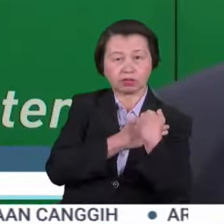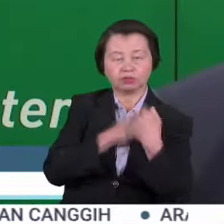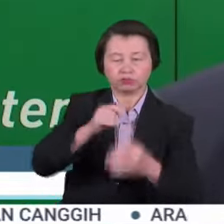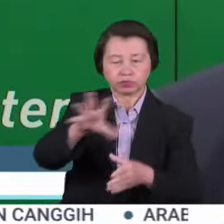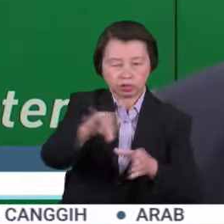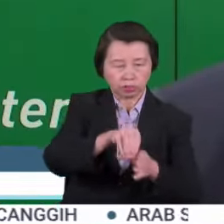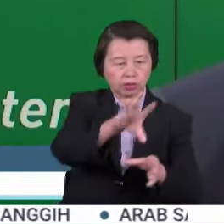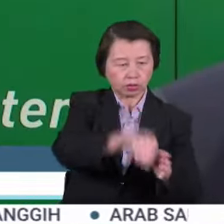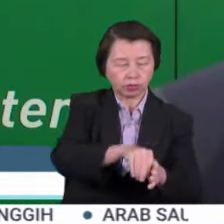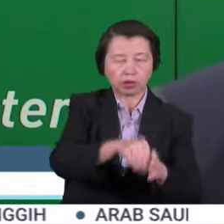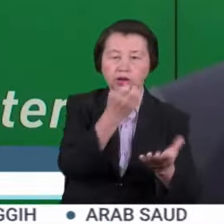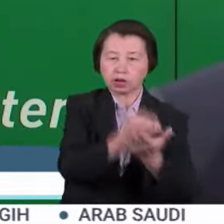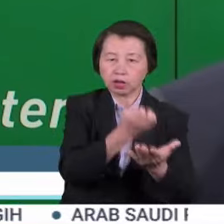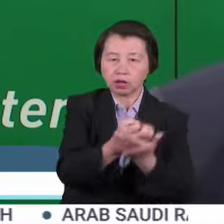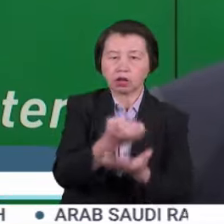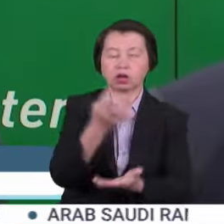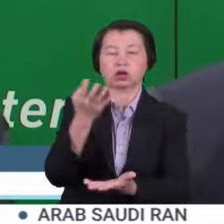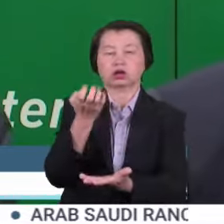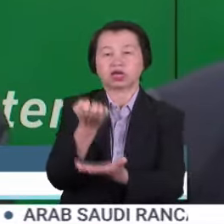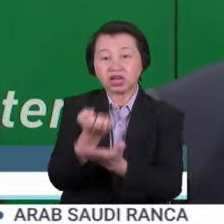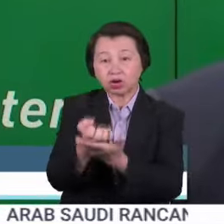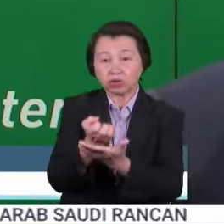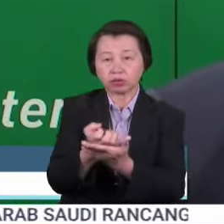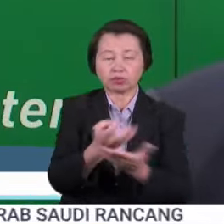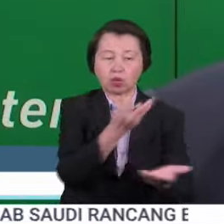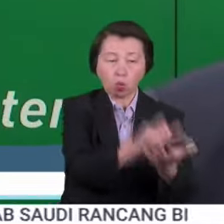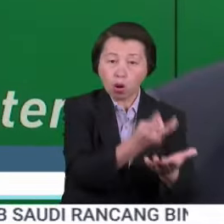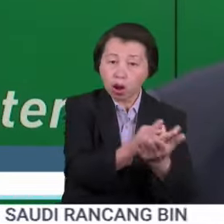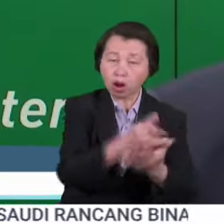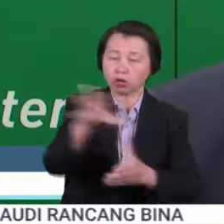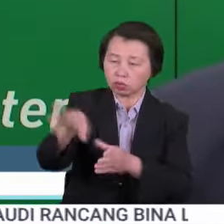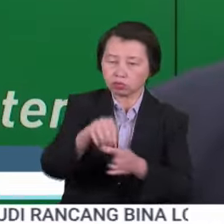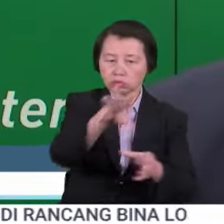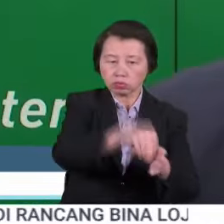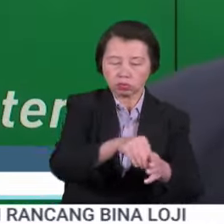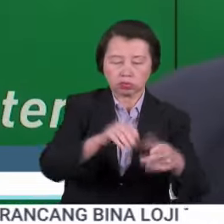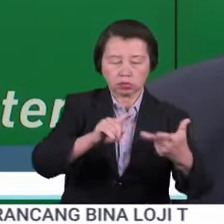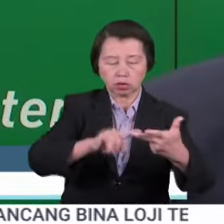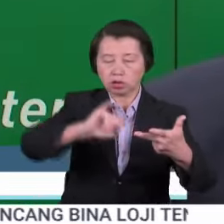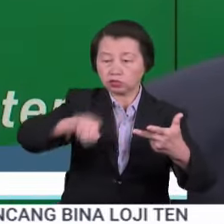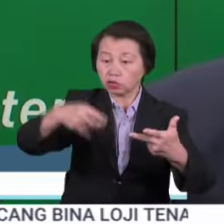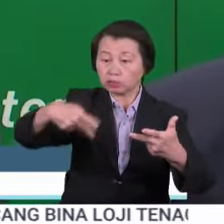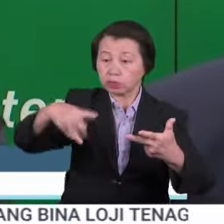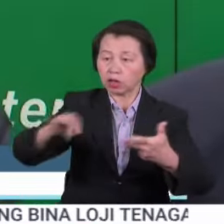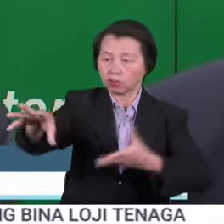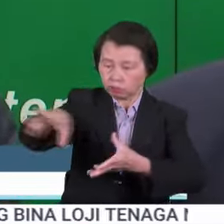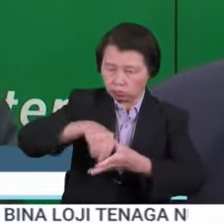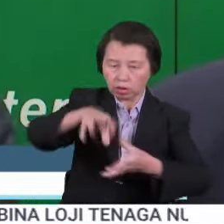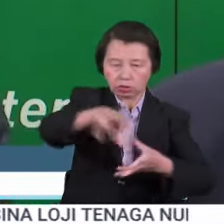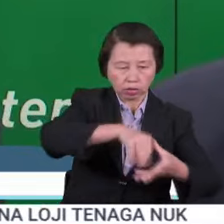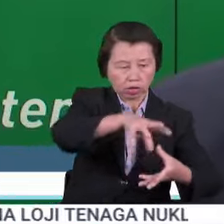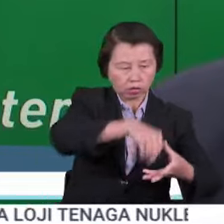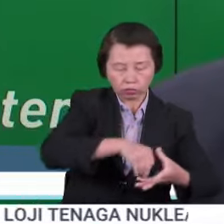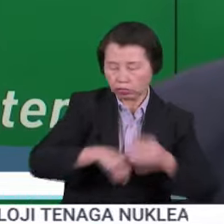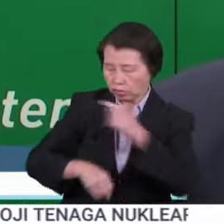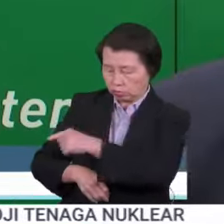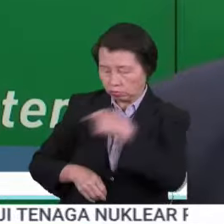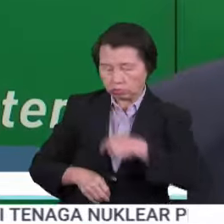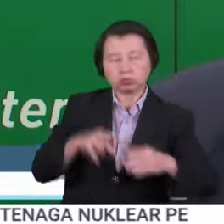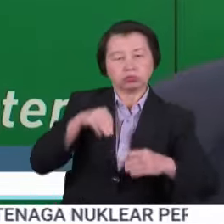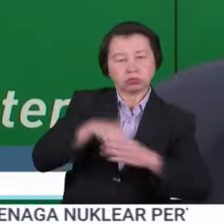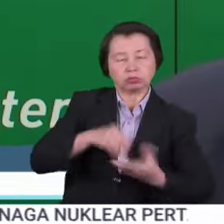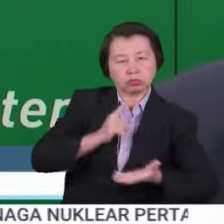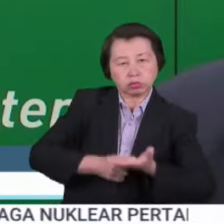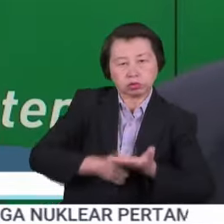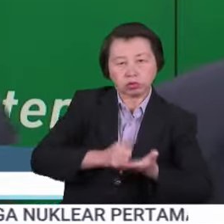Kewangan dan juga Jabatan Perdana Menteri. Sebab soal beras ini, soal makanan,